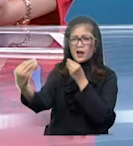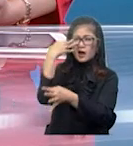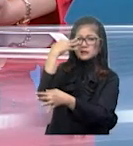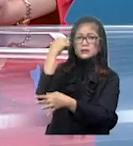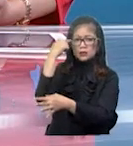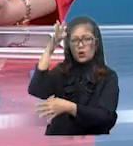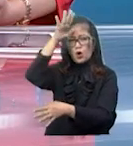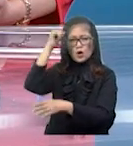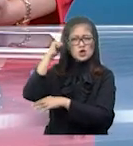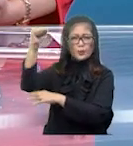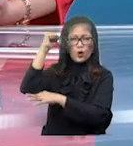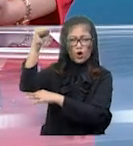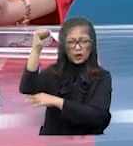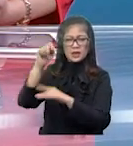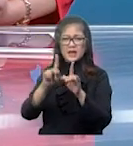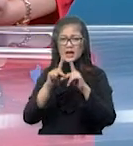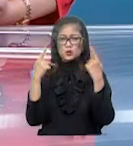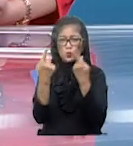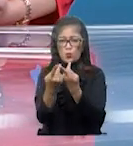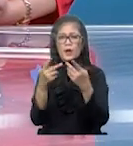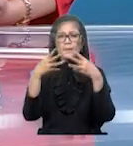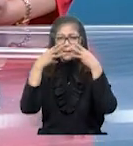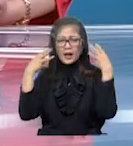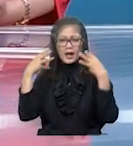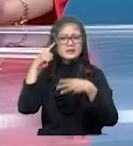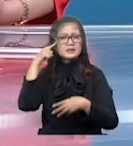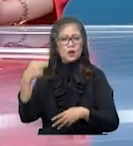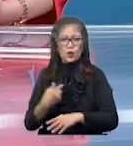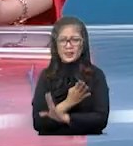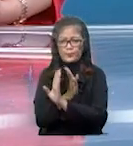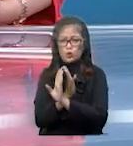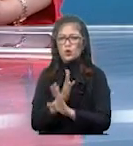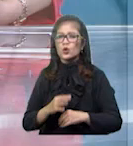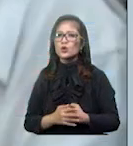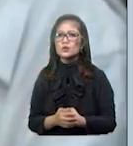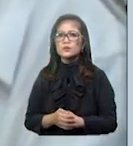dalam tragedi suporter di stadion Kanjuruhan Malang Jawa Timur